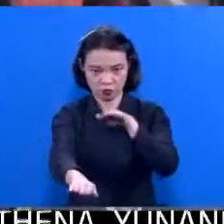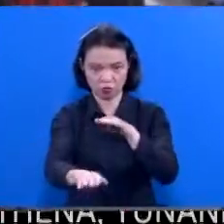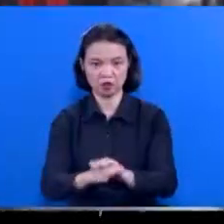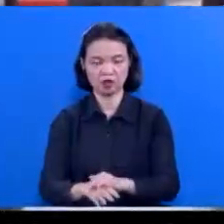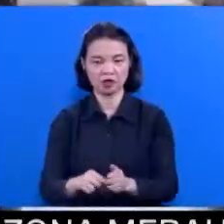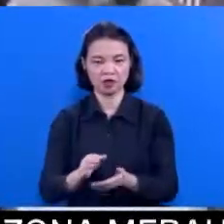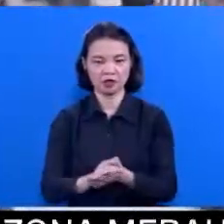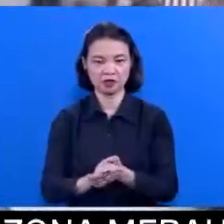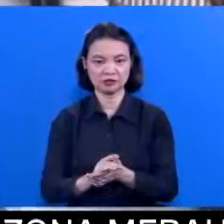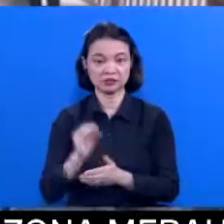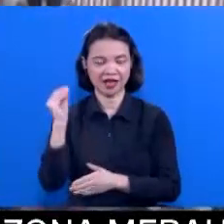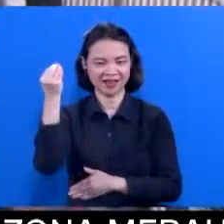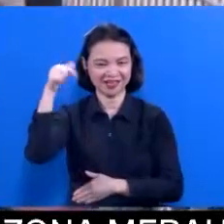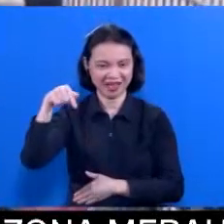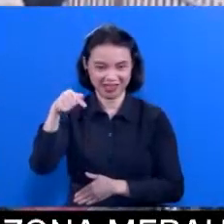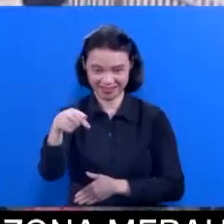Jakarta Selatan.